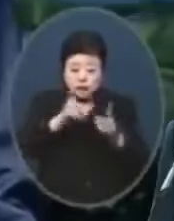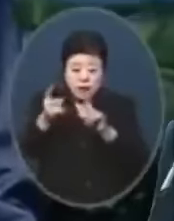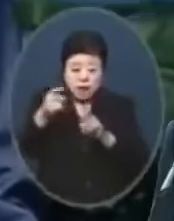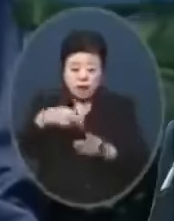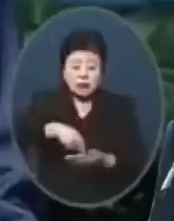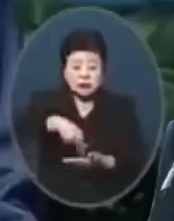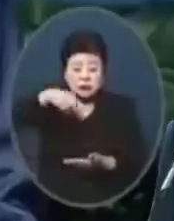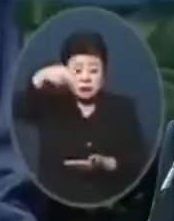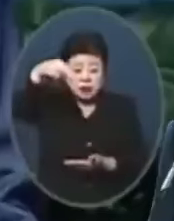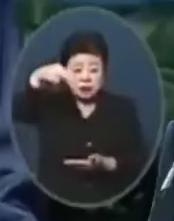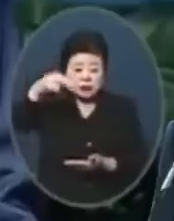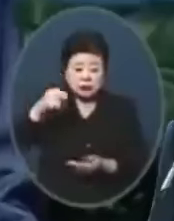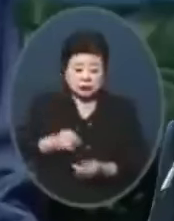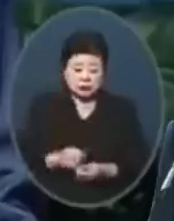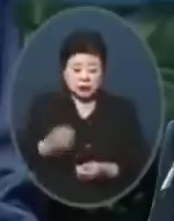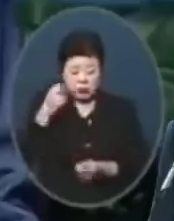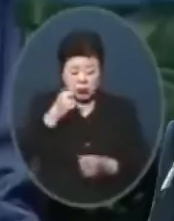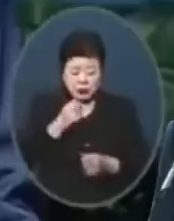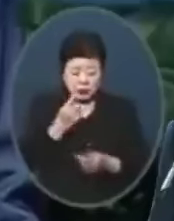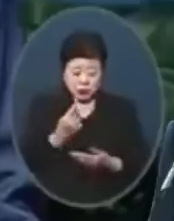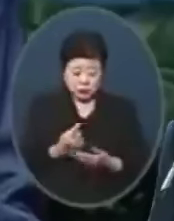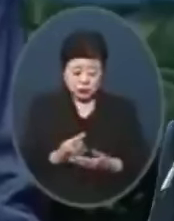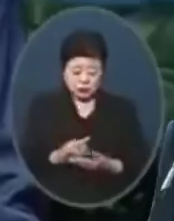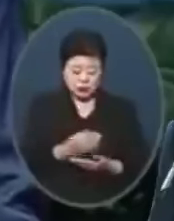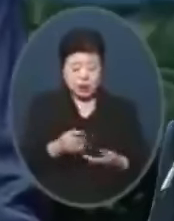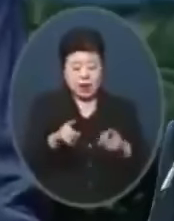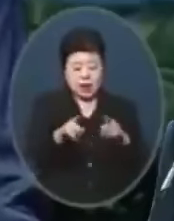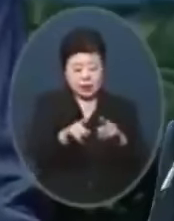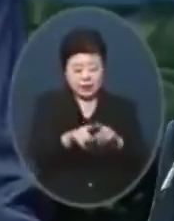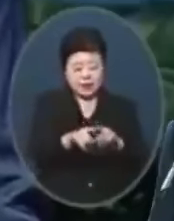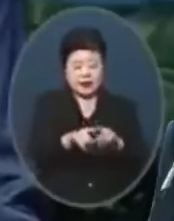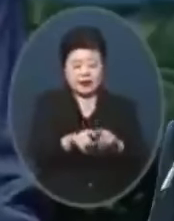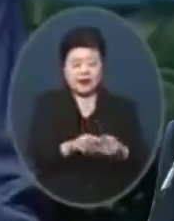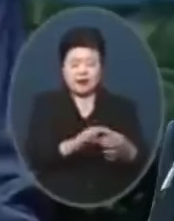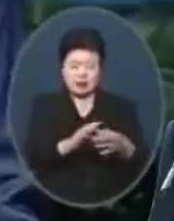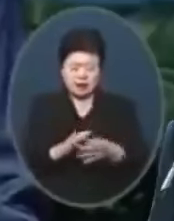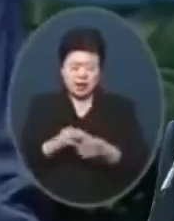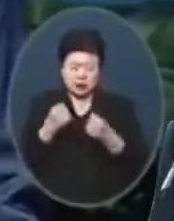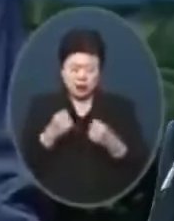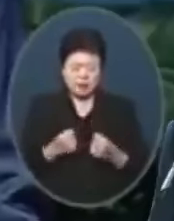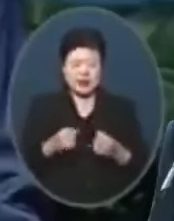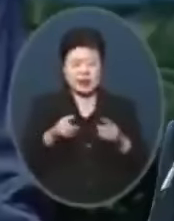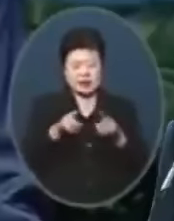다음엔 성령 보혜사가 오셔서 우리와 끊임없이 같이 계신 것입니다.